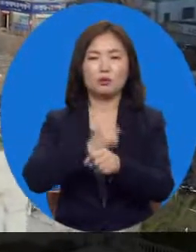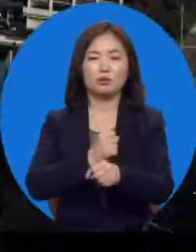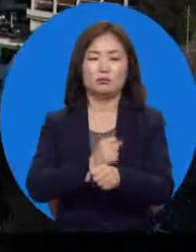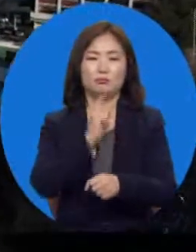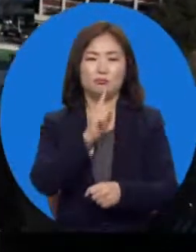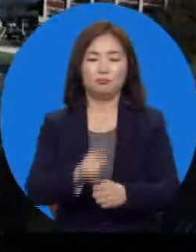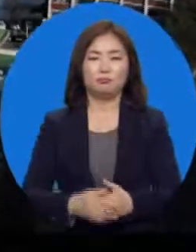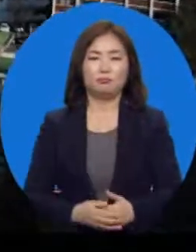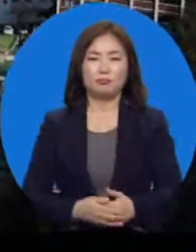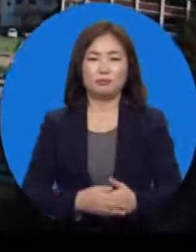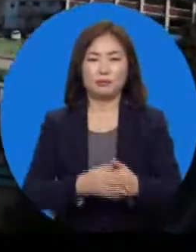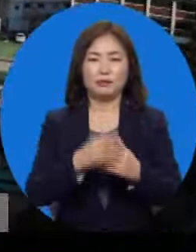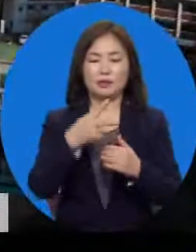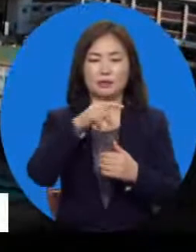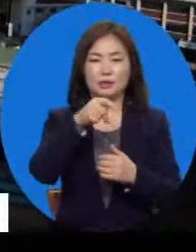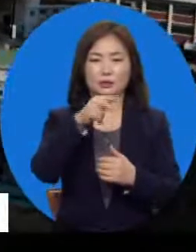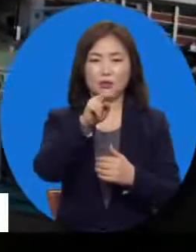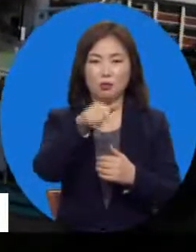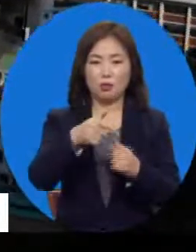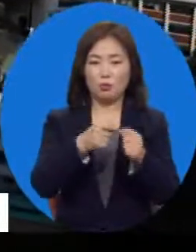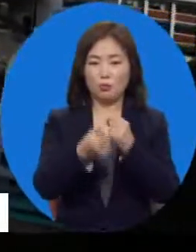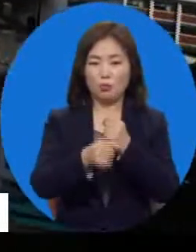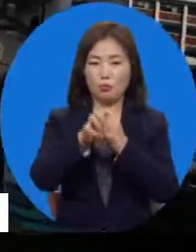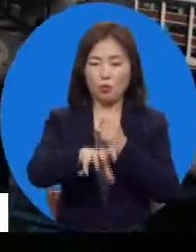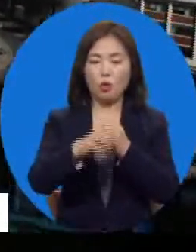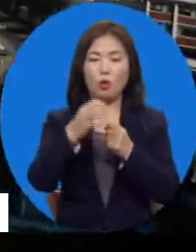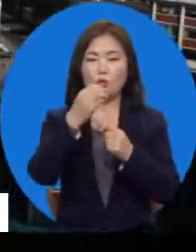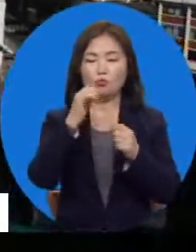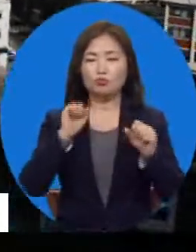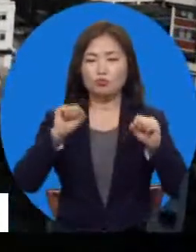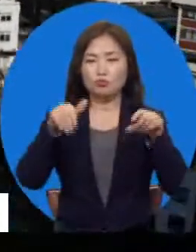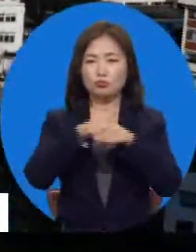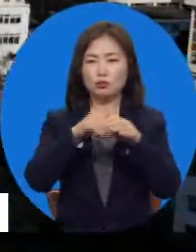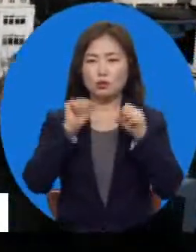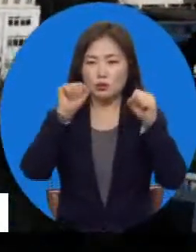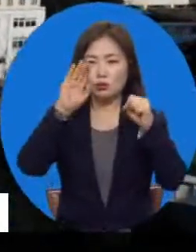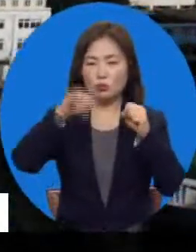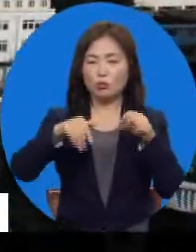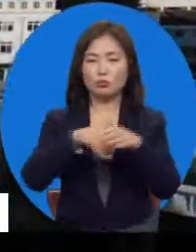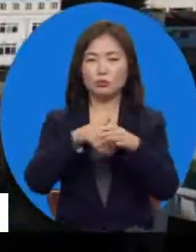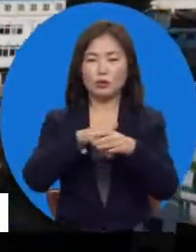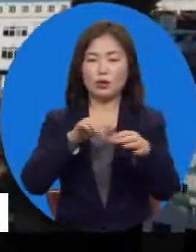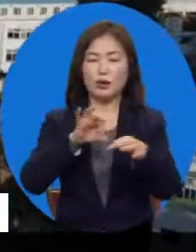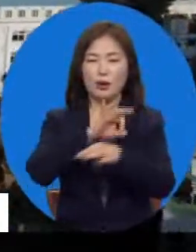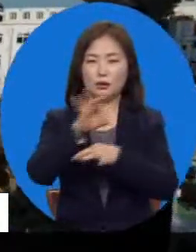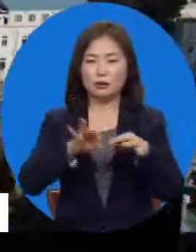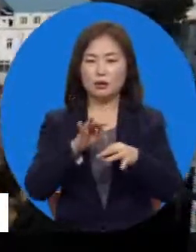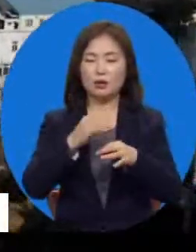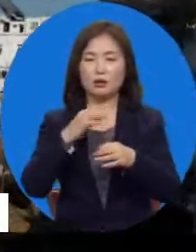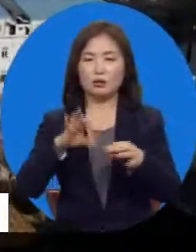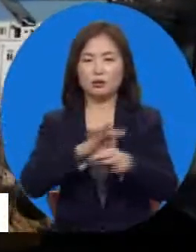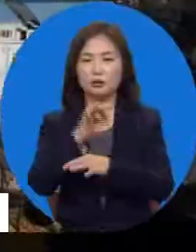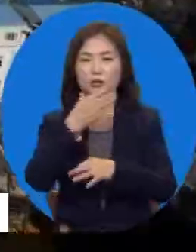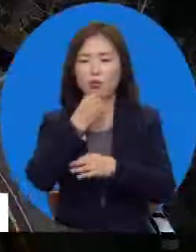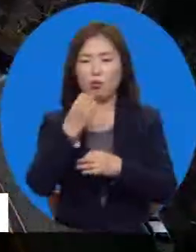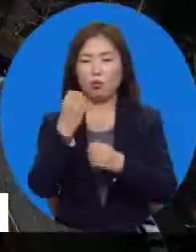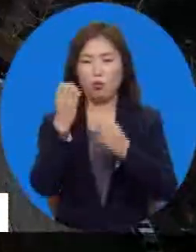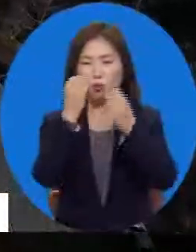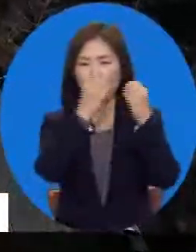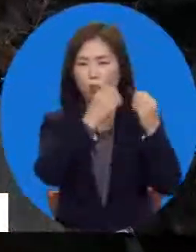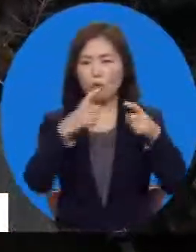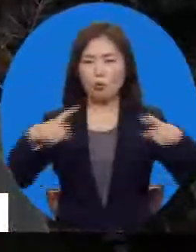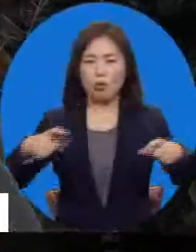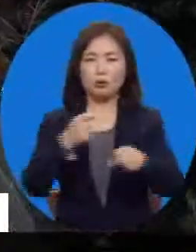밝혔습니다. 산격동 별관 자리는 문화체육관광부가 문화, 행정, 경제 복합타운을 만들기로